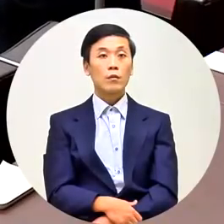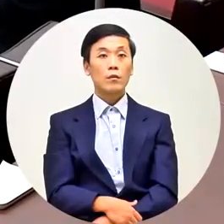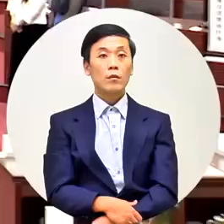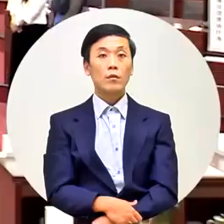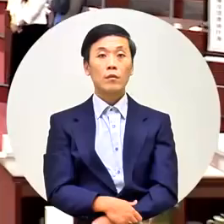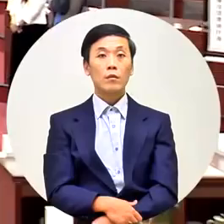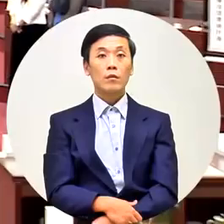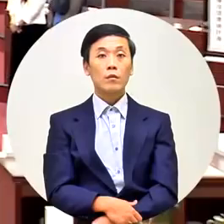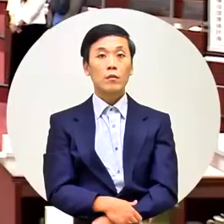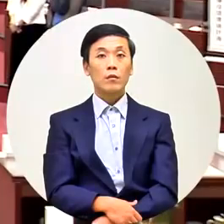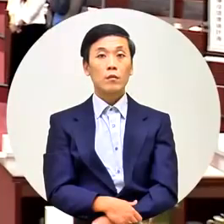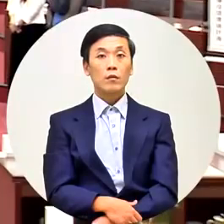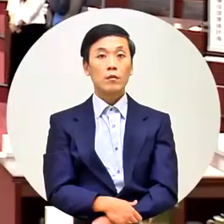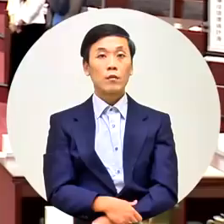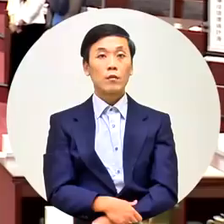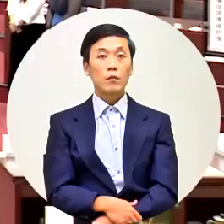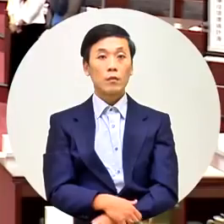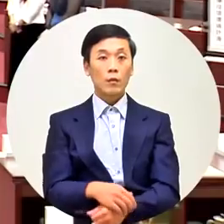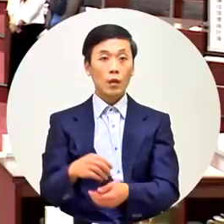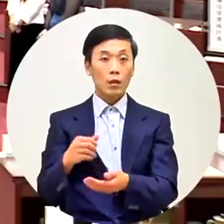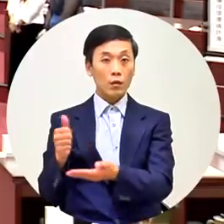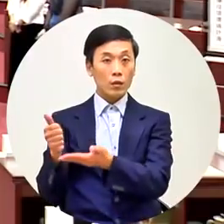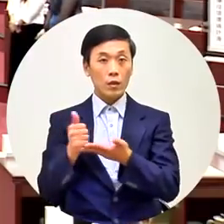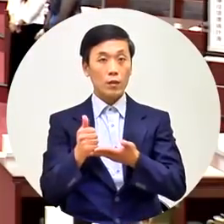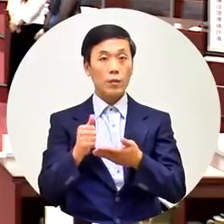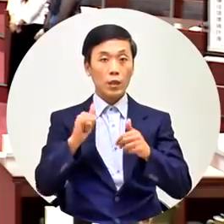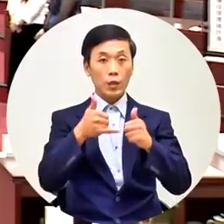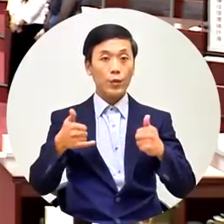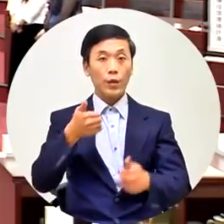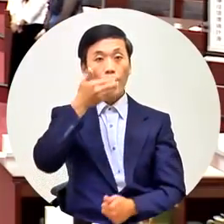请唐慧梅议员领取选票。